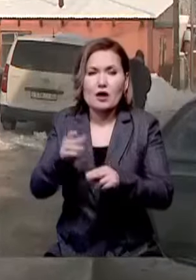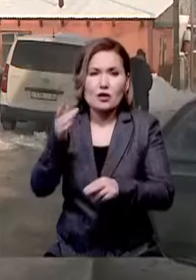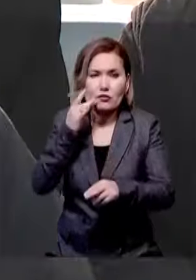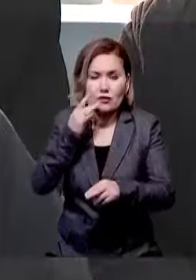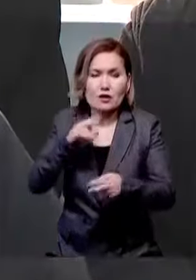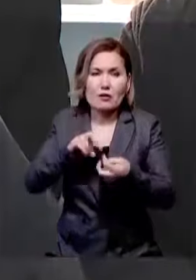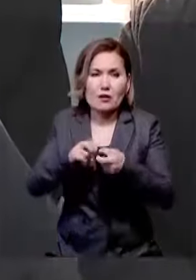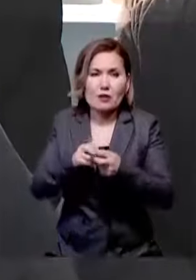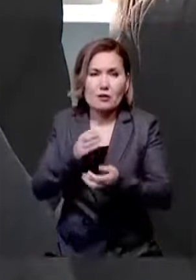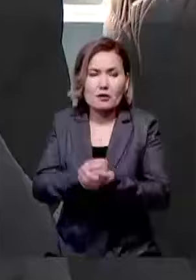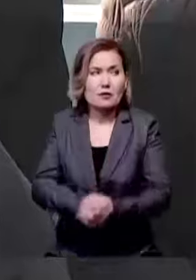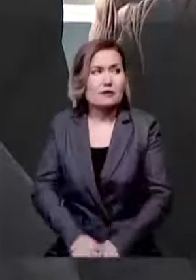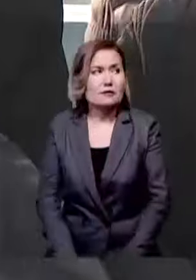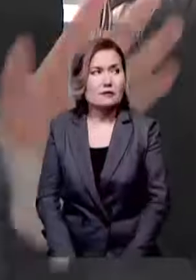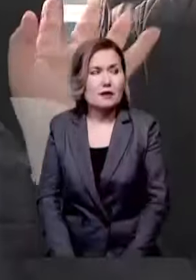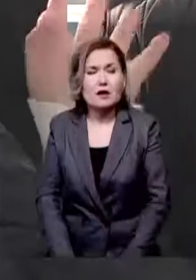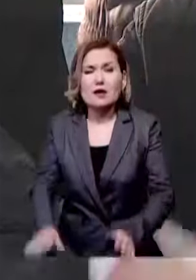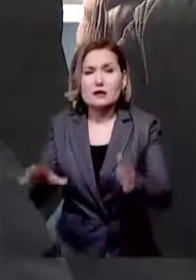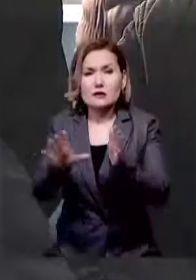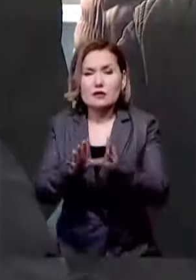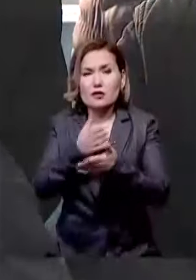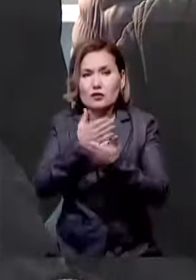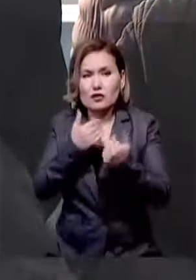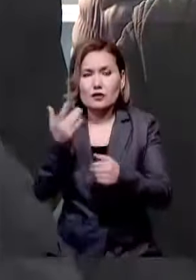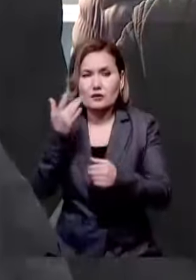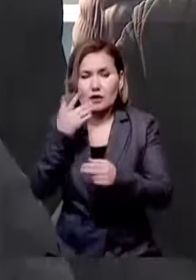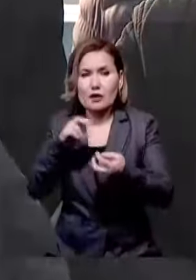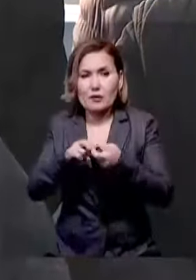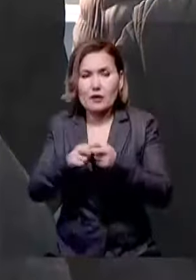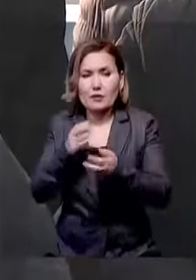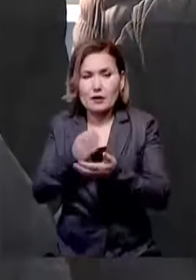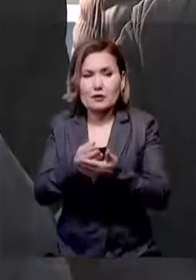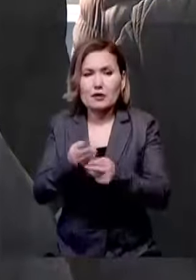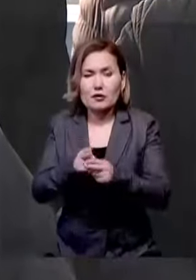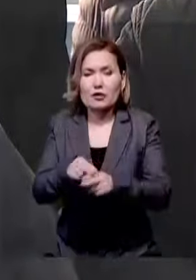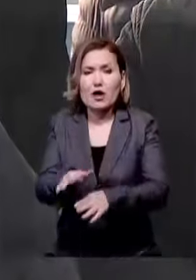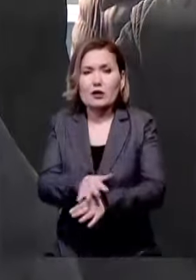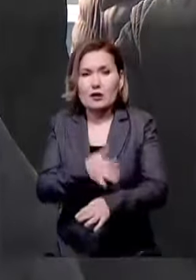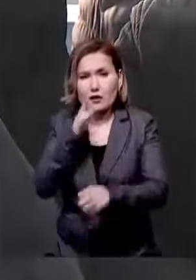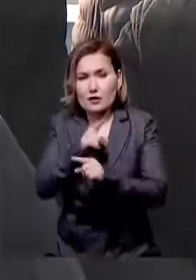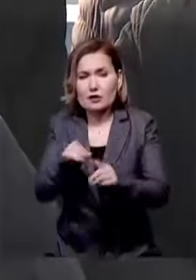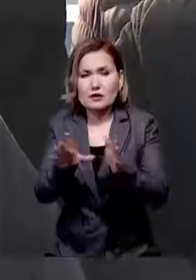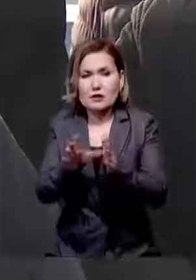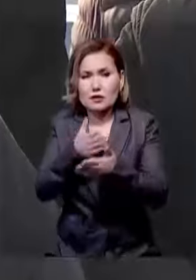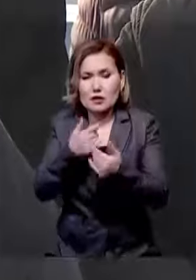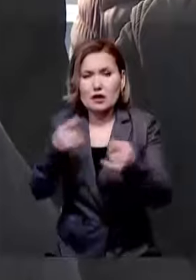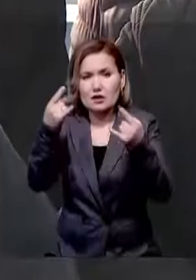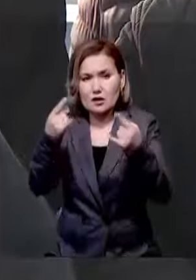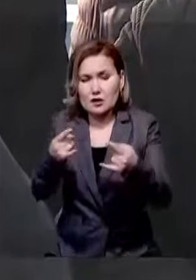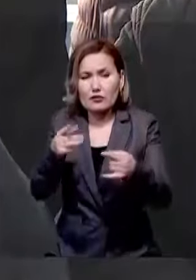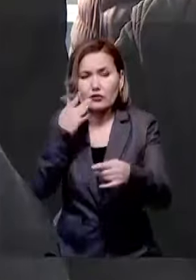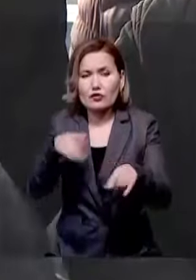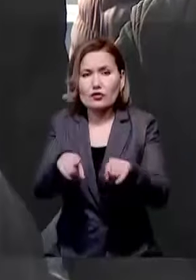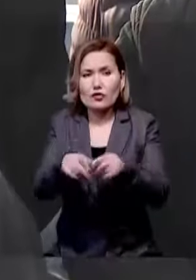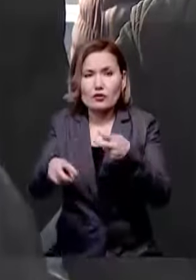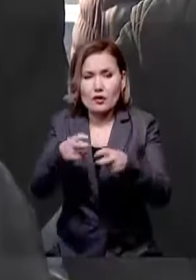тұрақсыз. Бір ай свет болған жоқ, оның алдындағы біз көніп қалдық бәріне. Бір ай свет болған жоқ. Не телевизорымыз күйіп кетті, холодильник